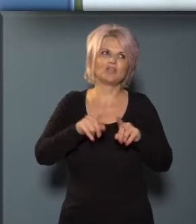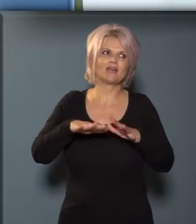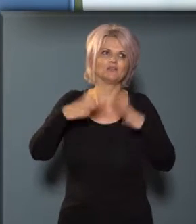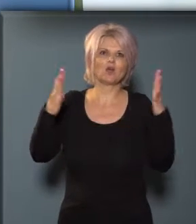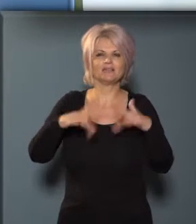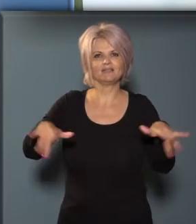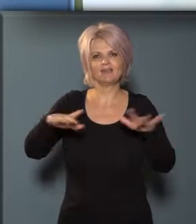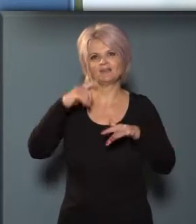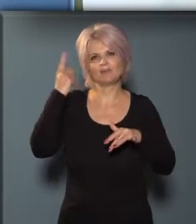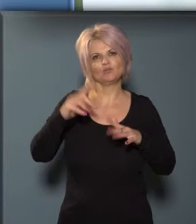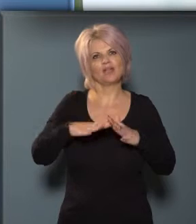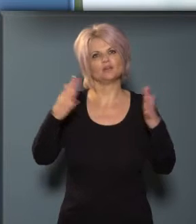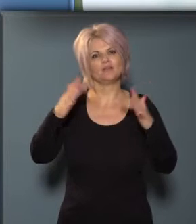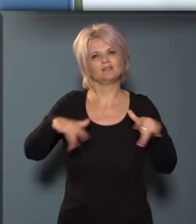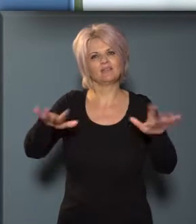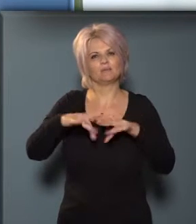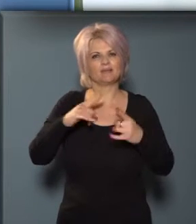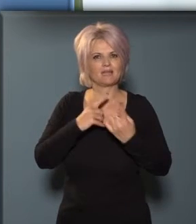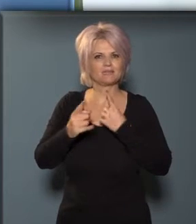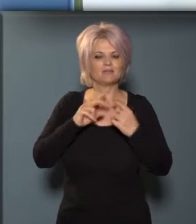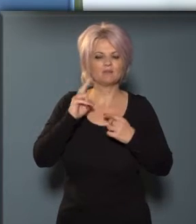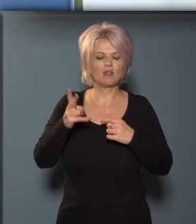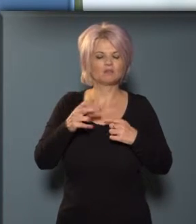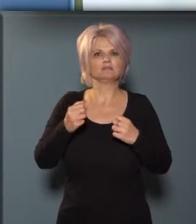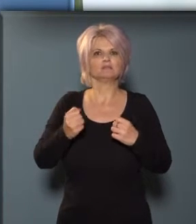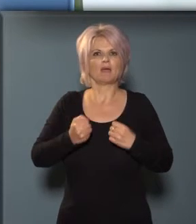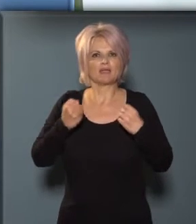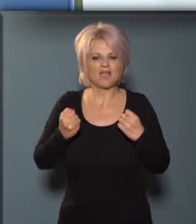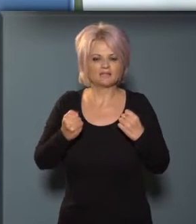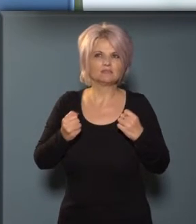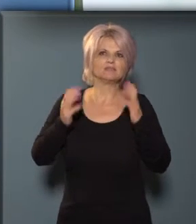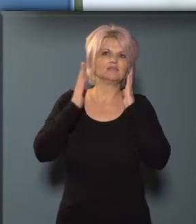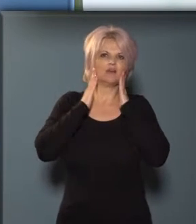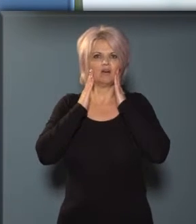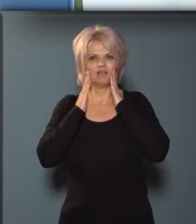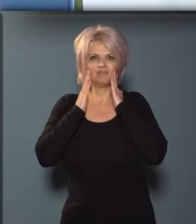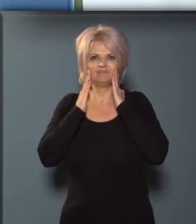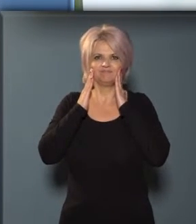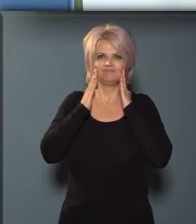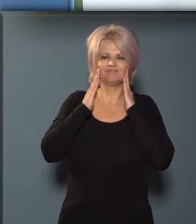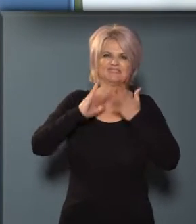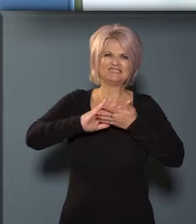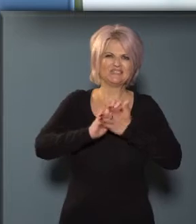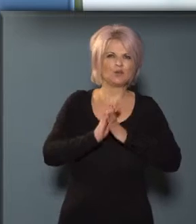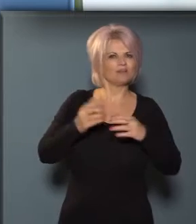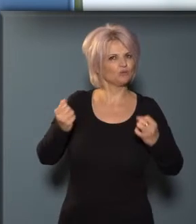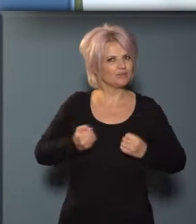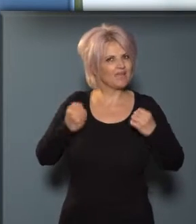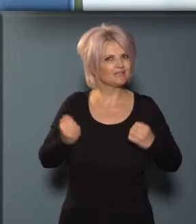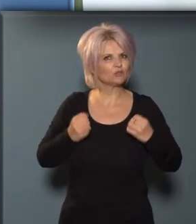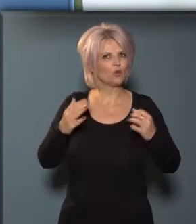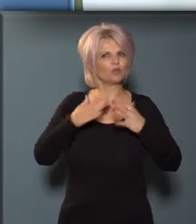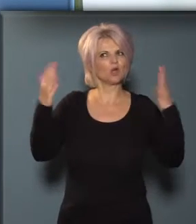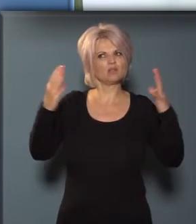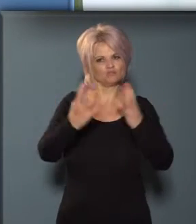tehát nem tud egy ilyen nagy térben játszani. Van, aki meg is szeppen először, hogy jaj, kicsikét olyan nyomasztó, meg ijesztő nekik, de aztán